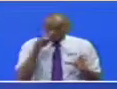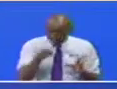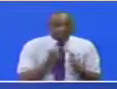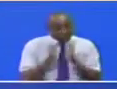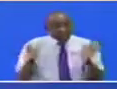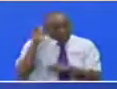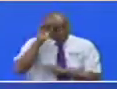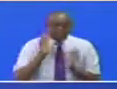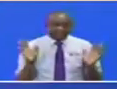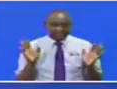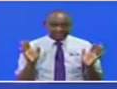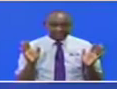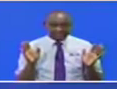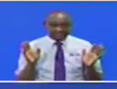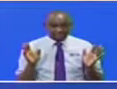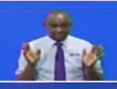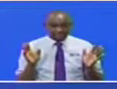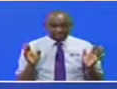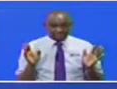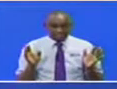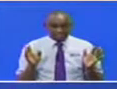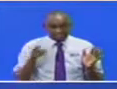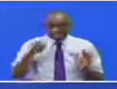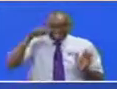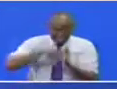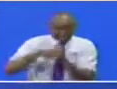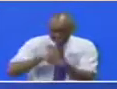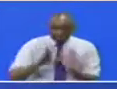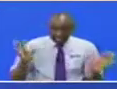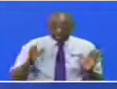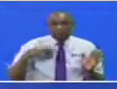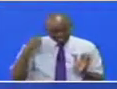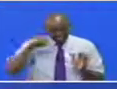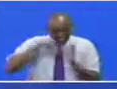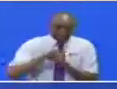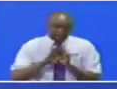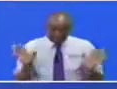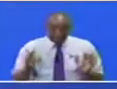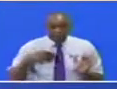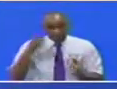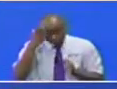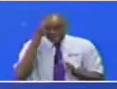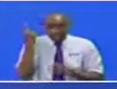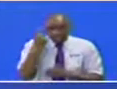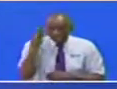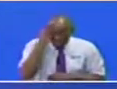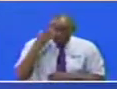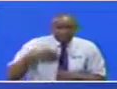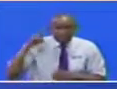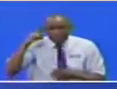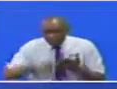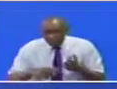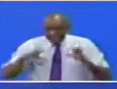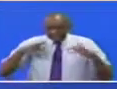public opinion, sio atuendi ndani sana kukagua ndani sana, kujua tu kama wananchi